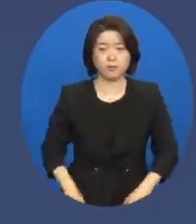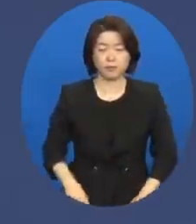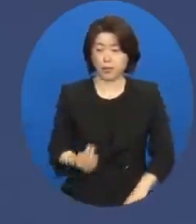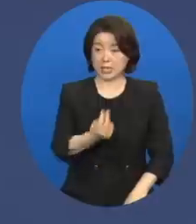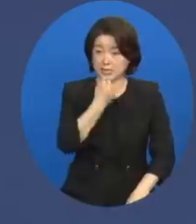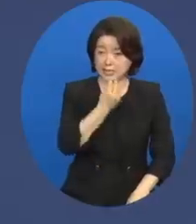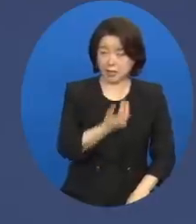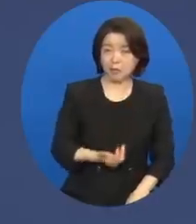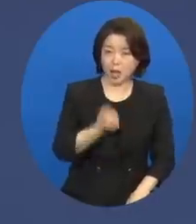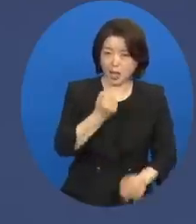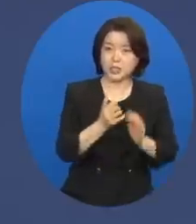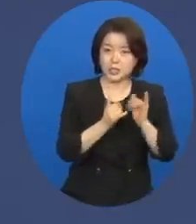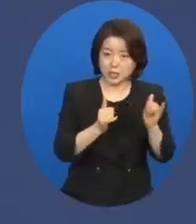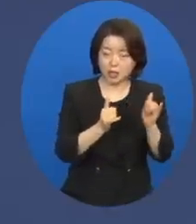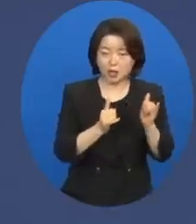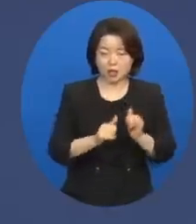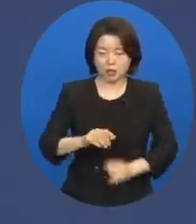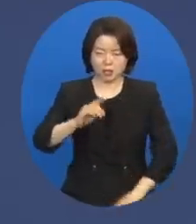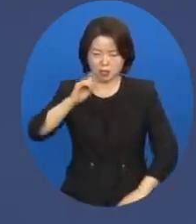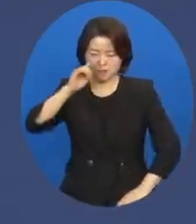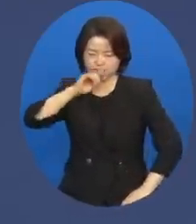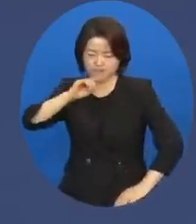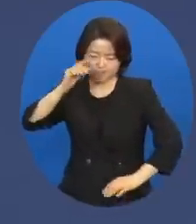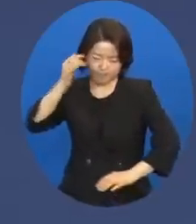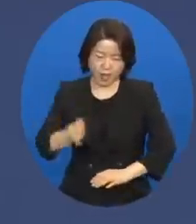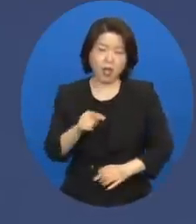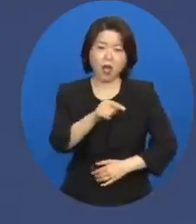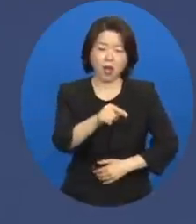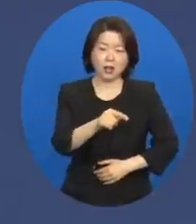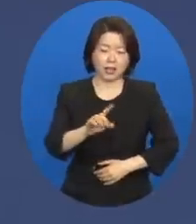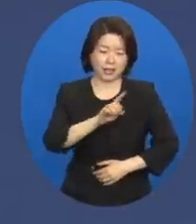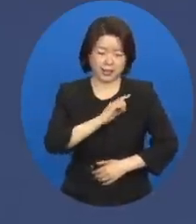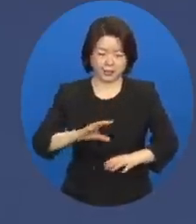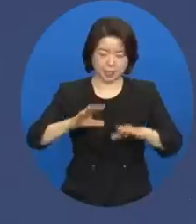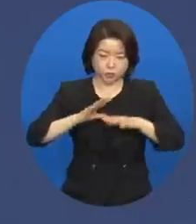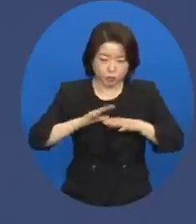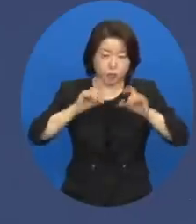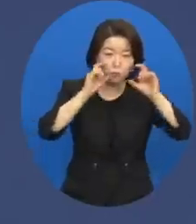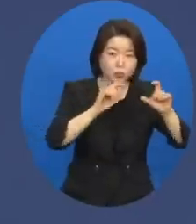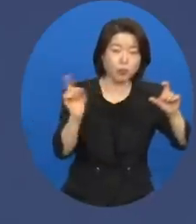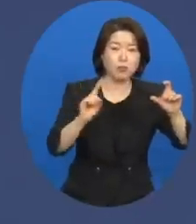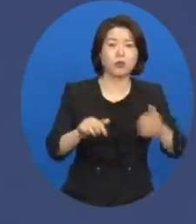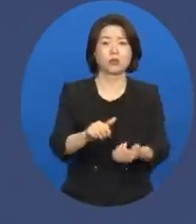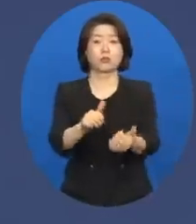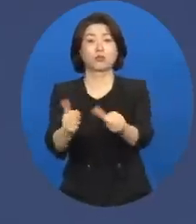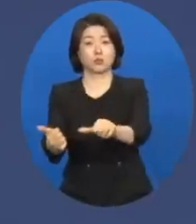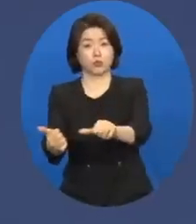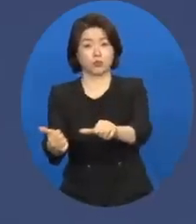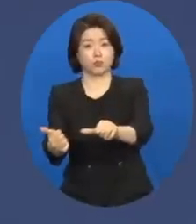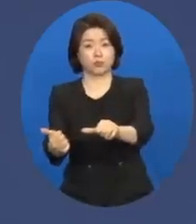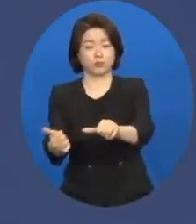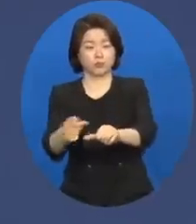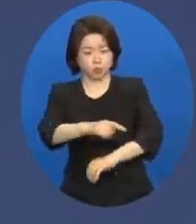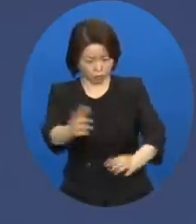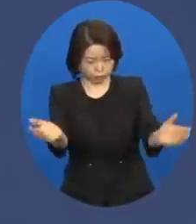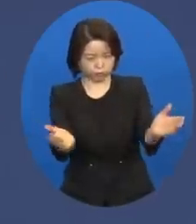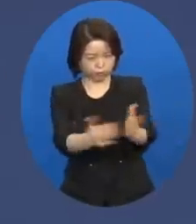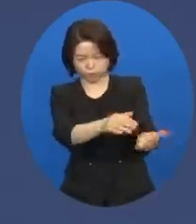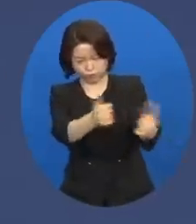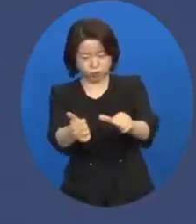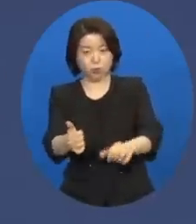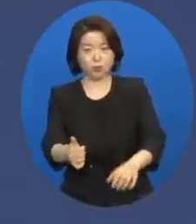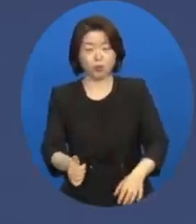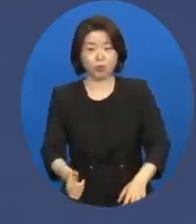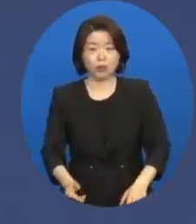생명을 가진 자에게 최악의 제일 두려운 선고가 죽음입니다. 그러니까 끝장난다는 얘기예요.